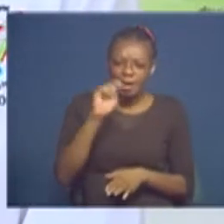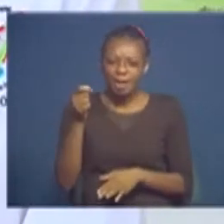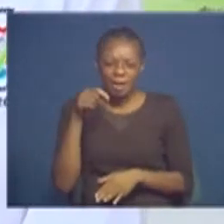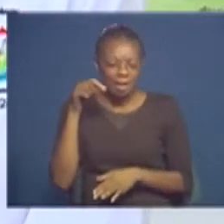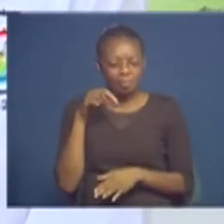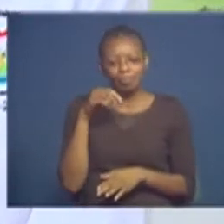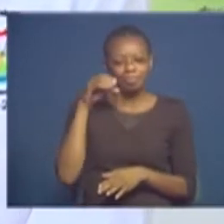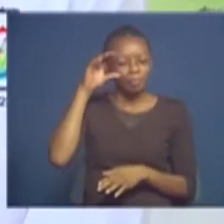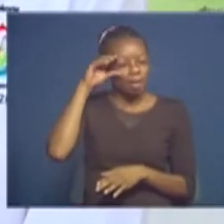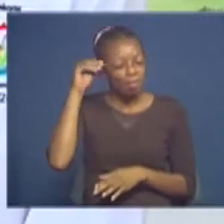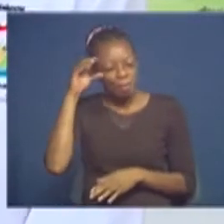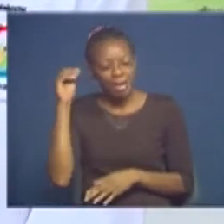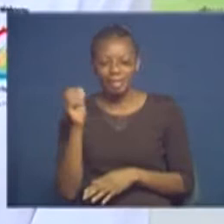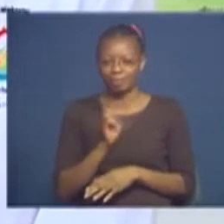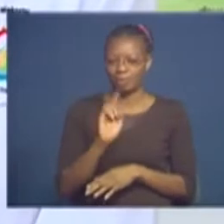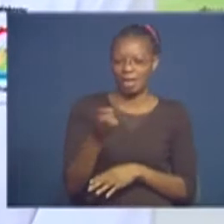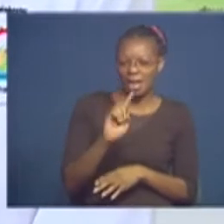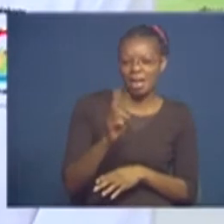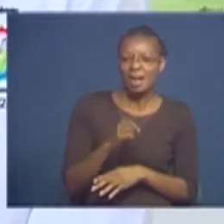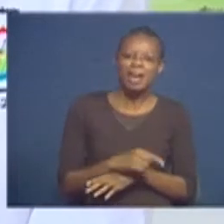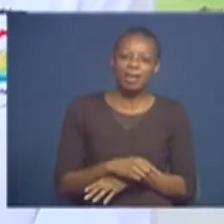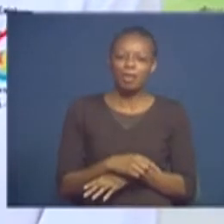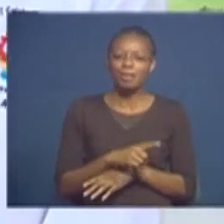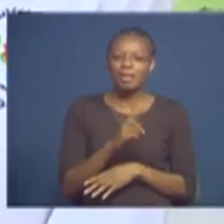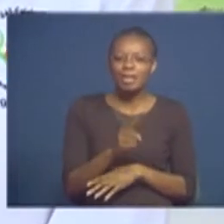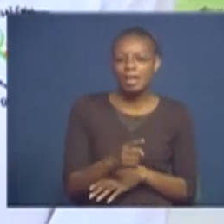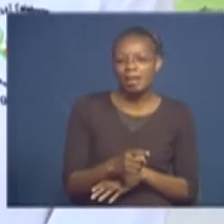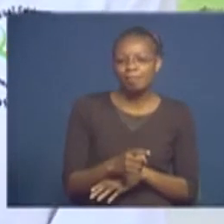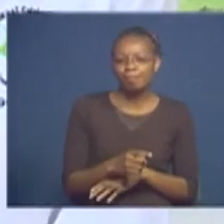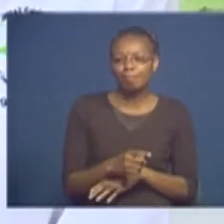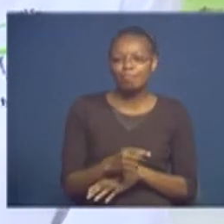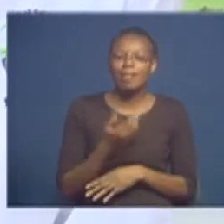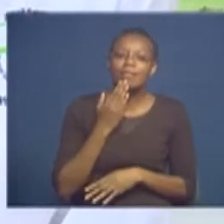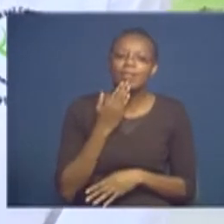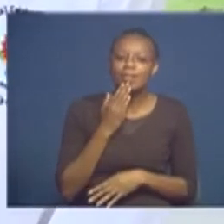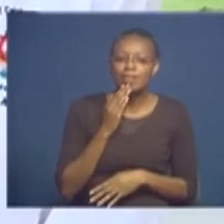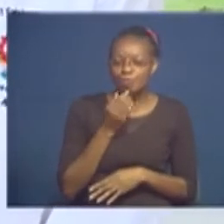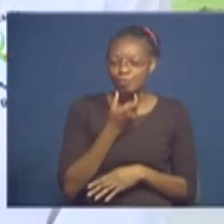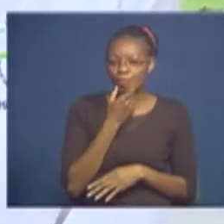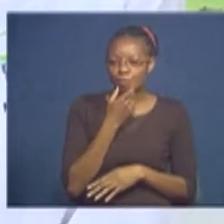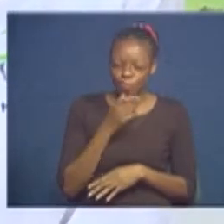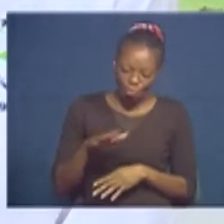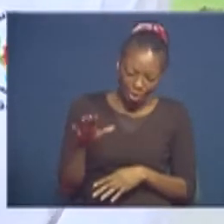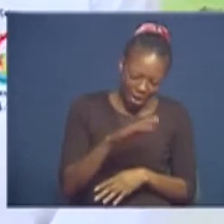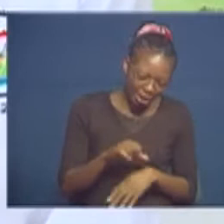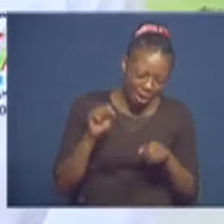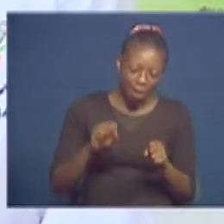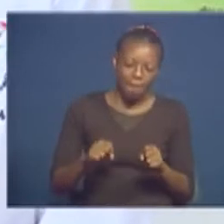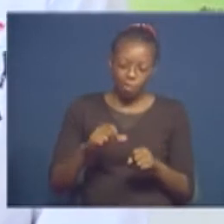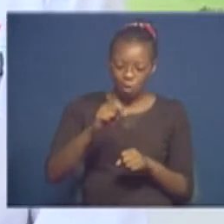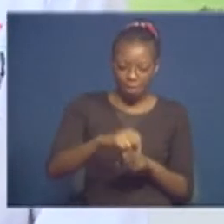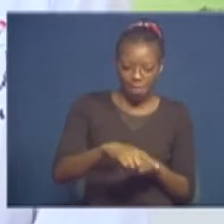Mombasa coast, Nairobi na hata Western Kenya. Mboga ya pili ni spider plant ambayo